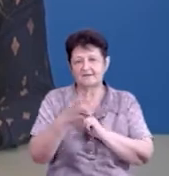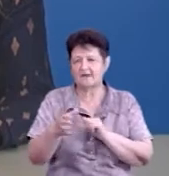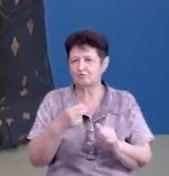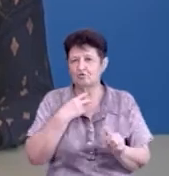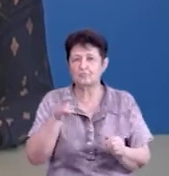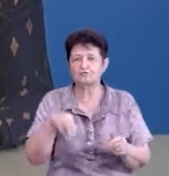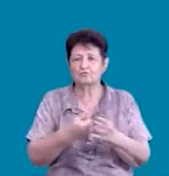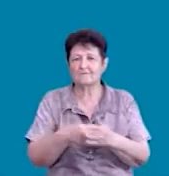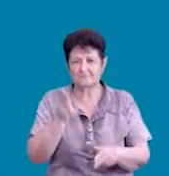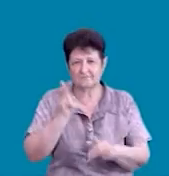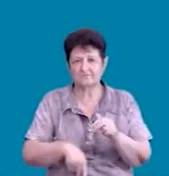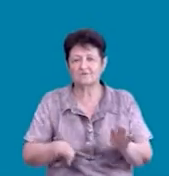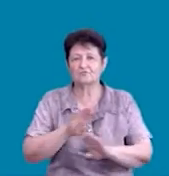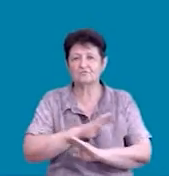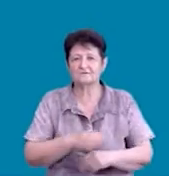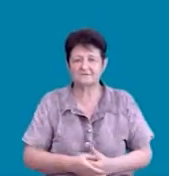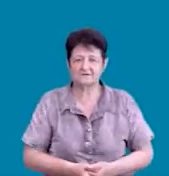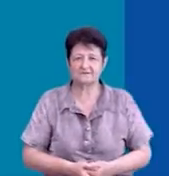довічне ув'язнення.